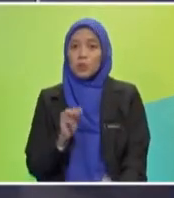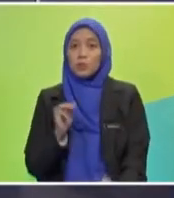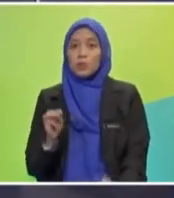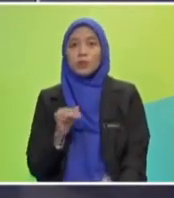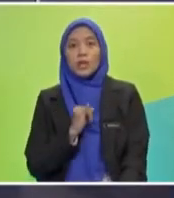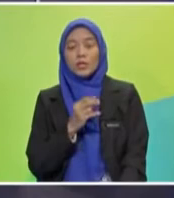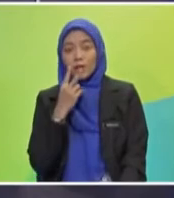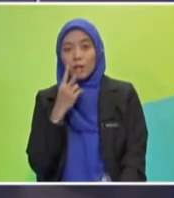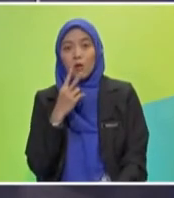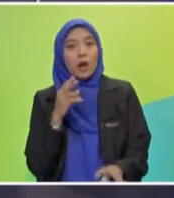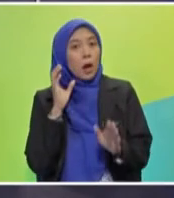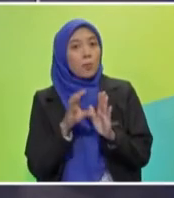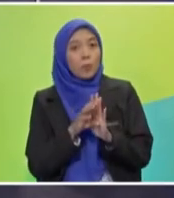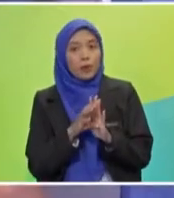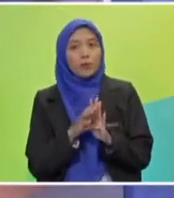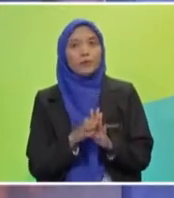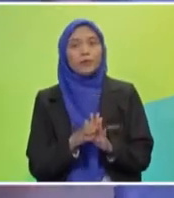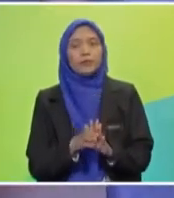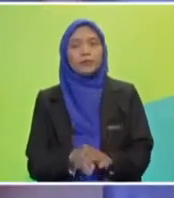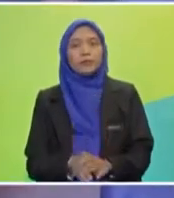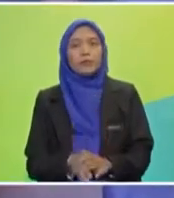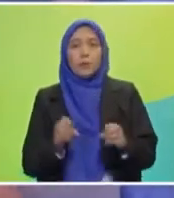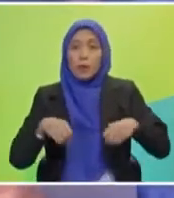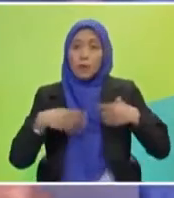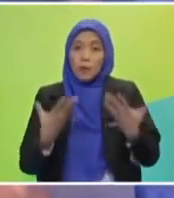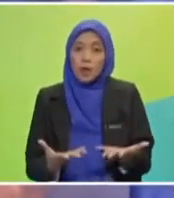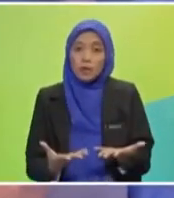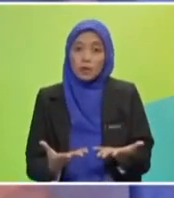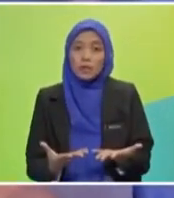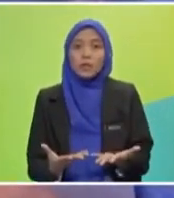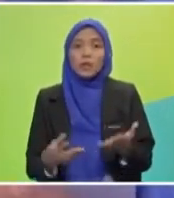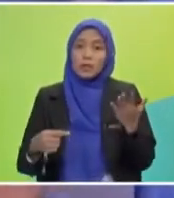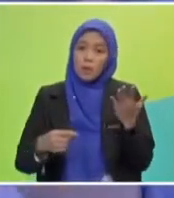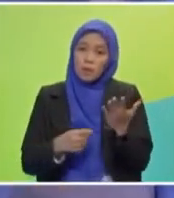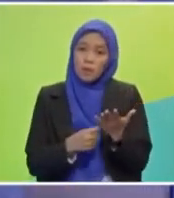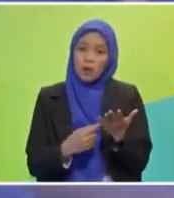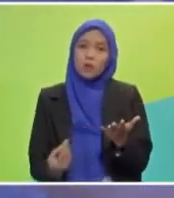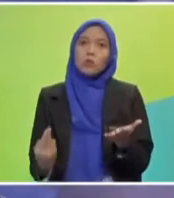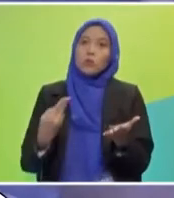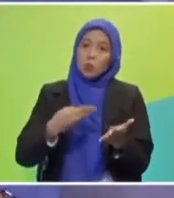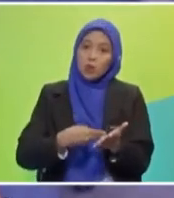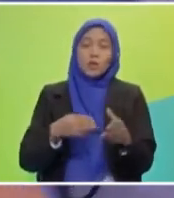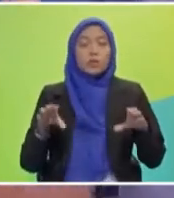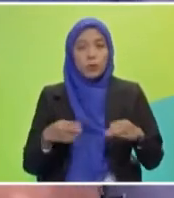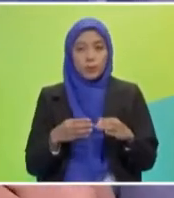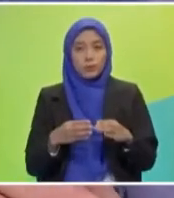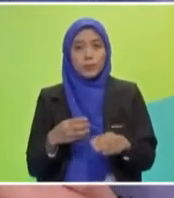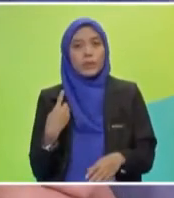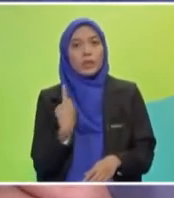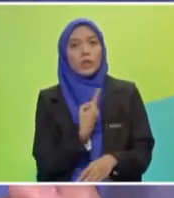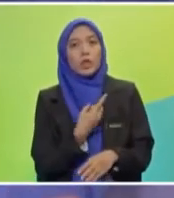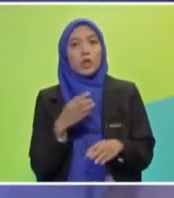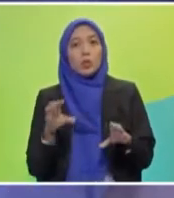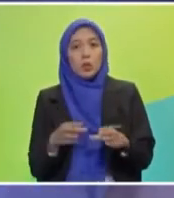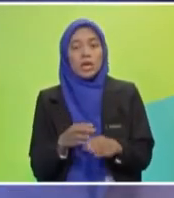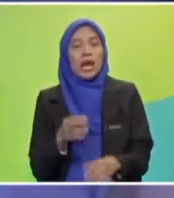ni raksasa. Okey. Contohnya ialah bagaimana proses penambahan berulang itu berlaku. Katakanlah dekat sini kita ada tiga gigi